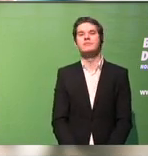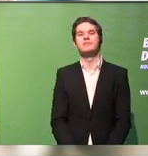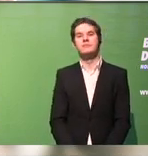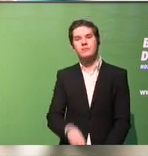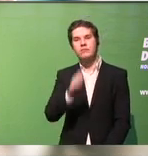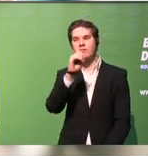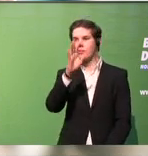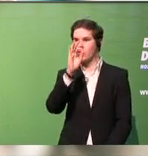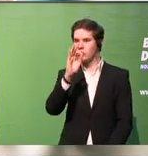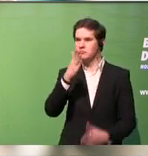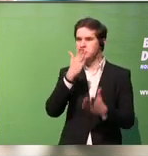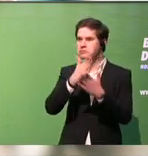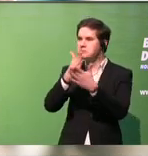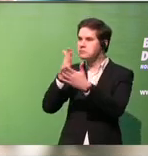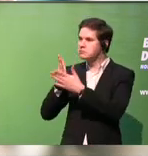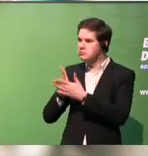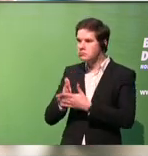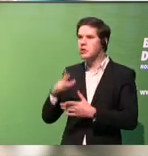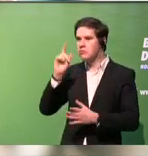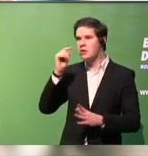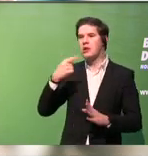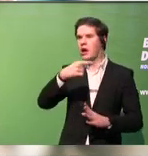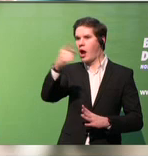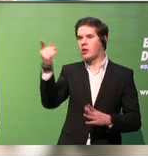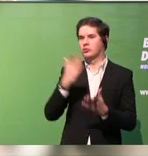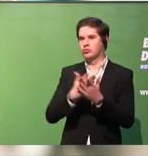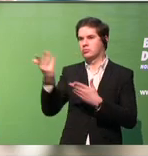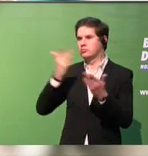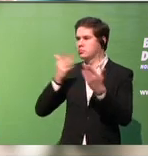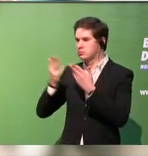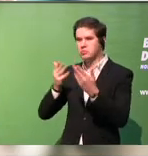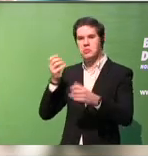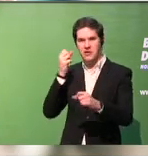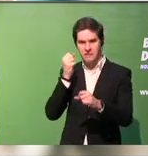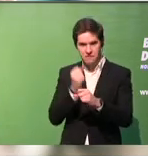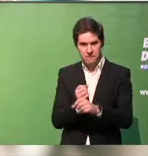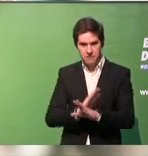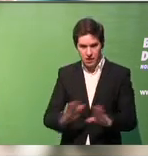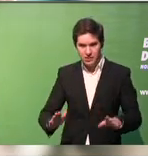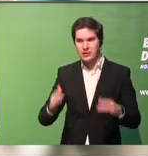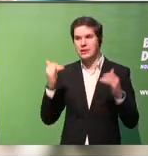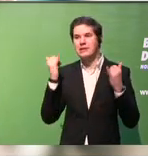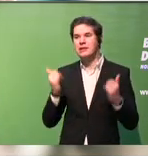Wunderbar. Damit sehe ich keine weiteren Wünsche mehr, noch Stimmen abzugeben. Und